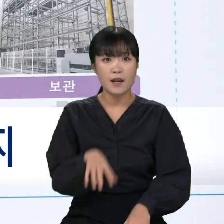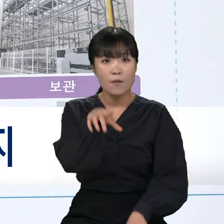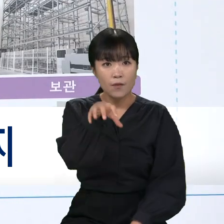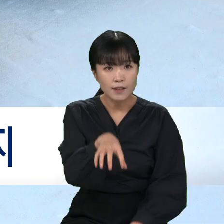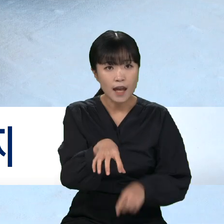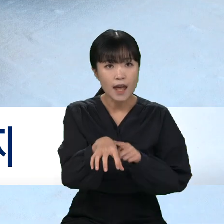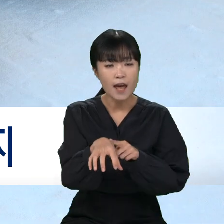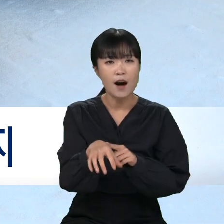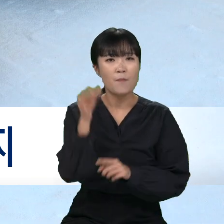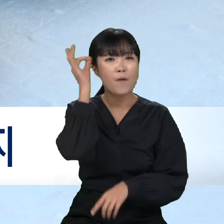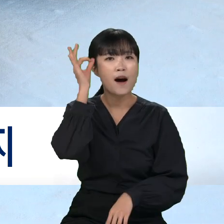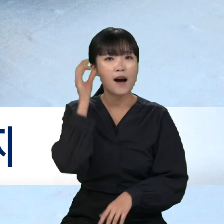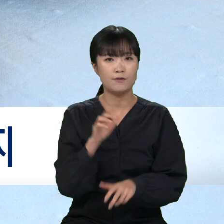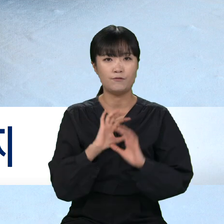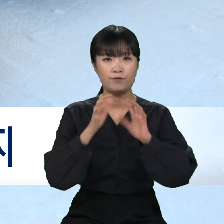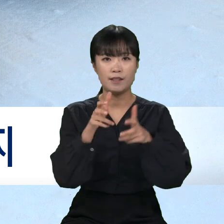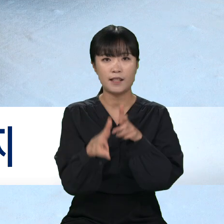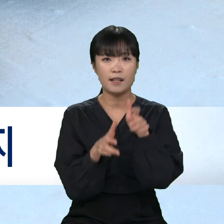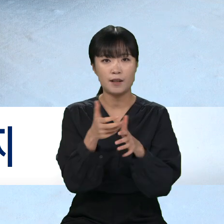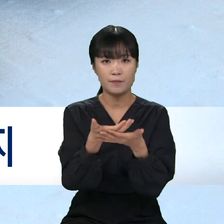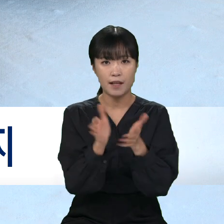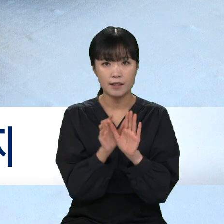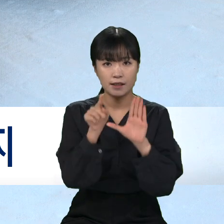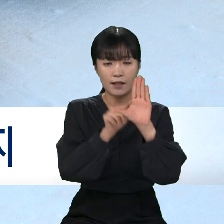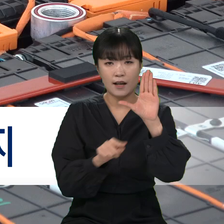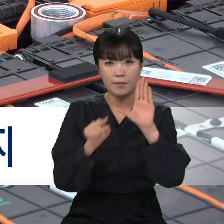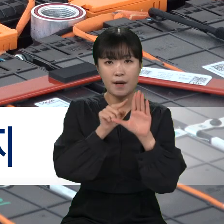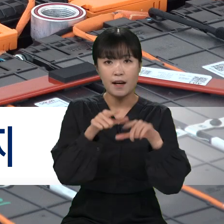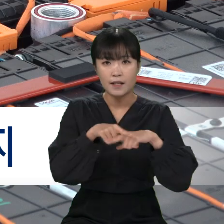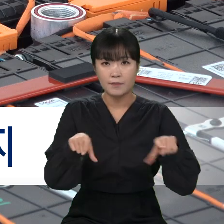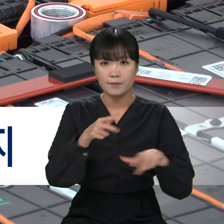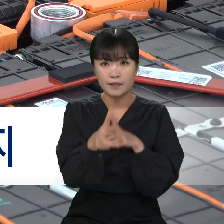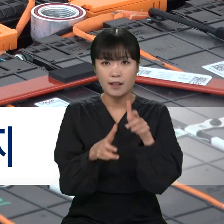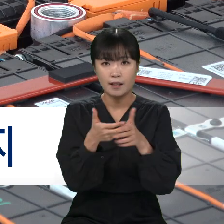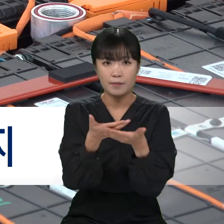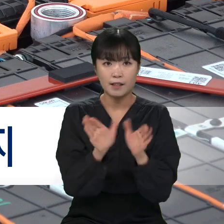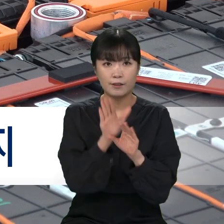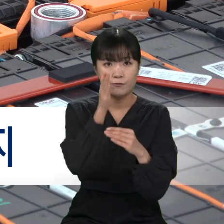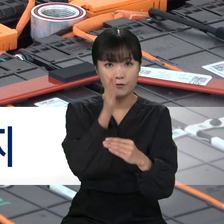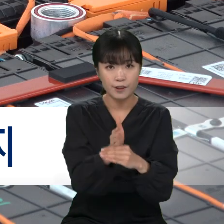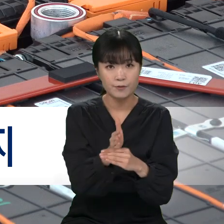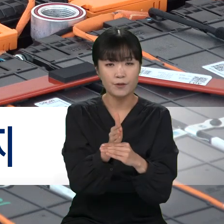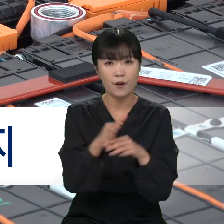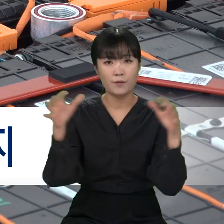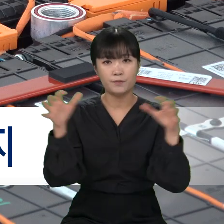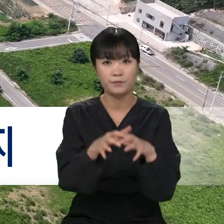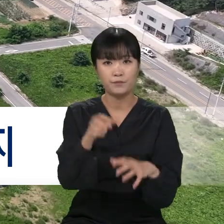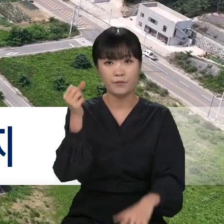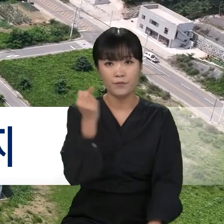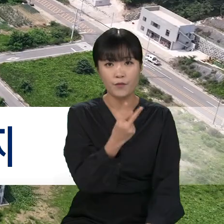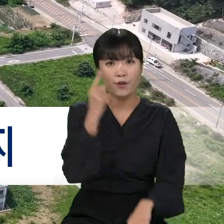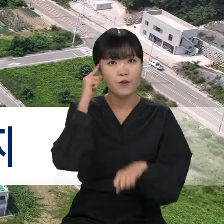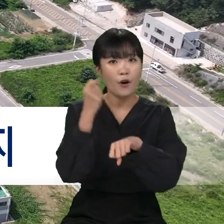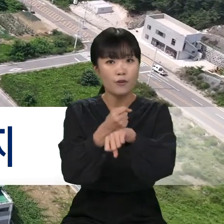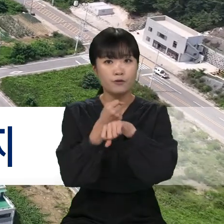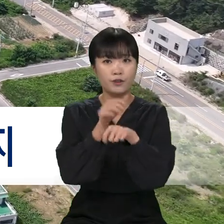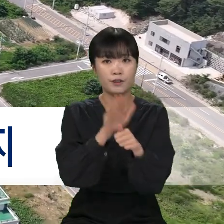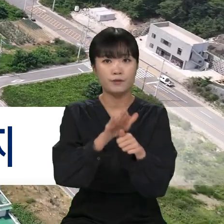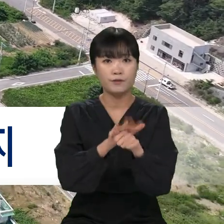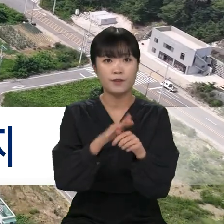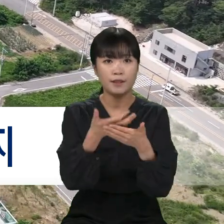예정이며 이곳에는 포항블루밸리 국가산 과만 일반 산단을 중심으로 기업 집적 단지가